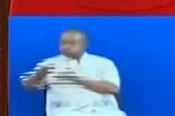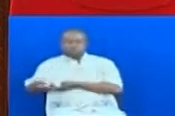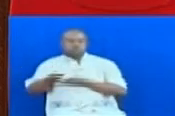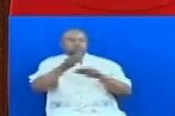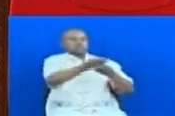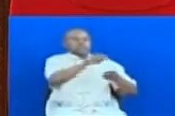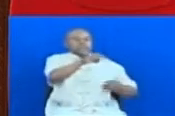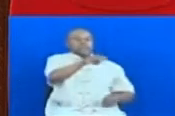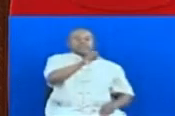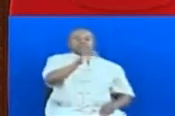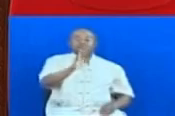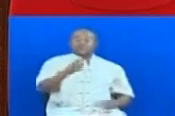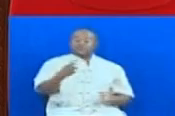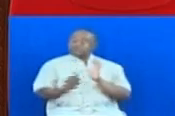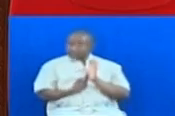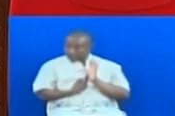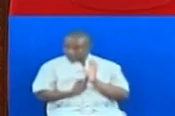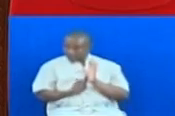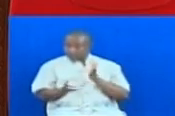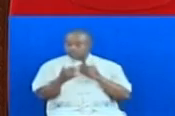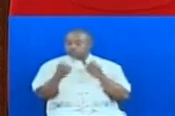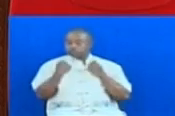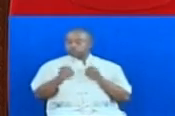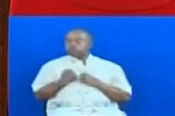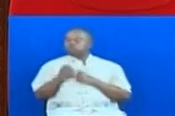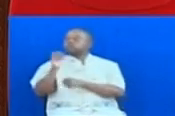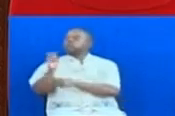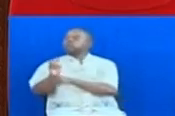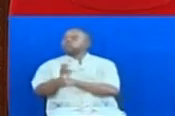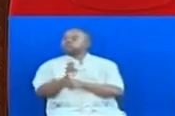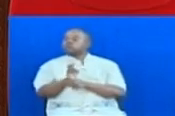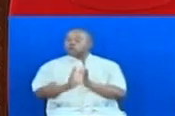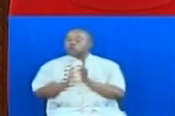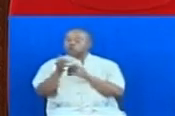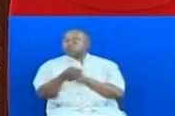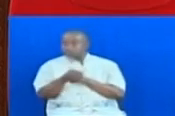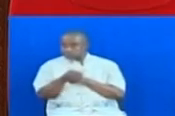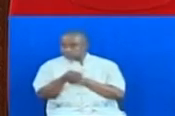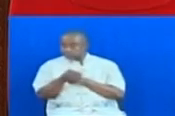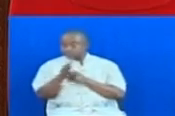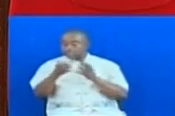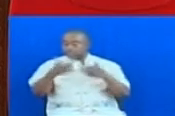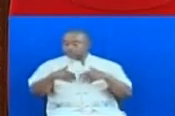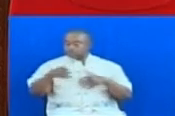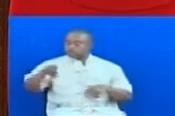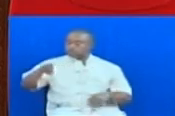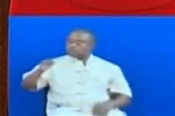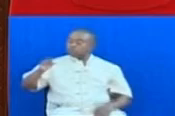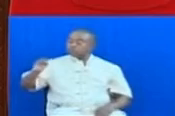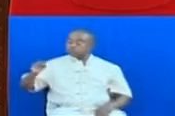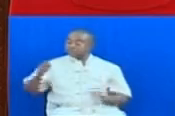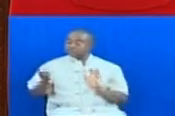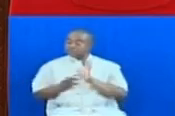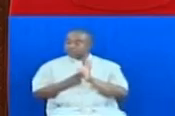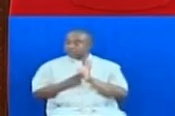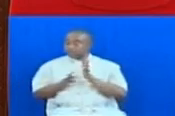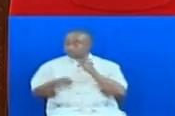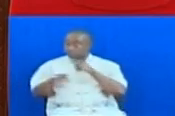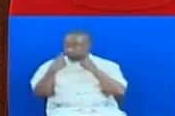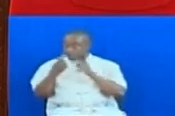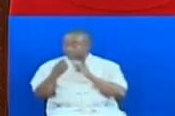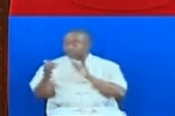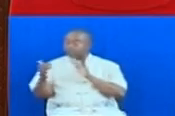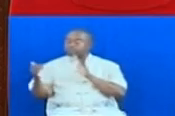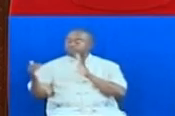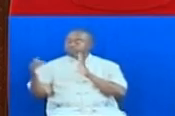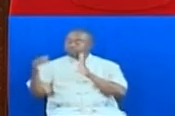jamii. Sita, kuimarisha usimamizi na udhibiti katika mashine za POS. Saba, kuzingatia masharti ya sheria